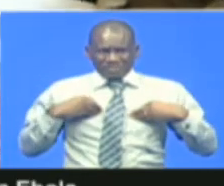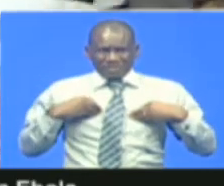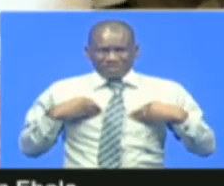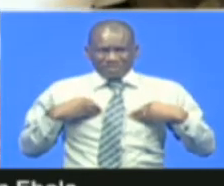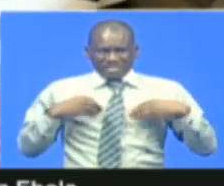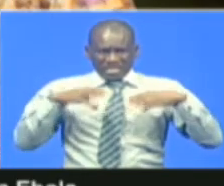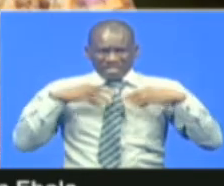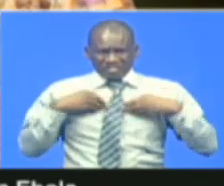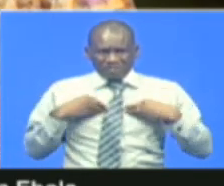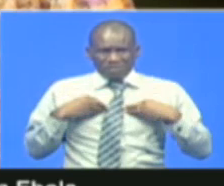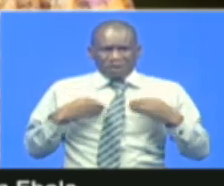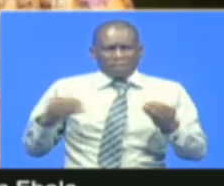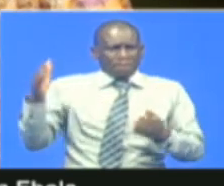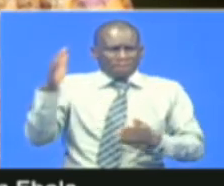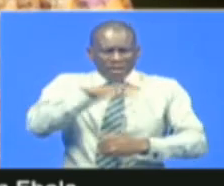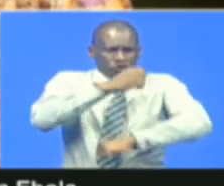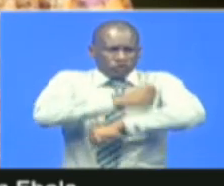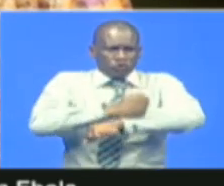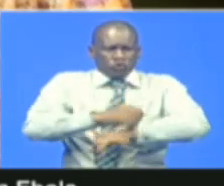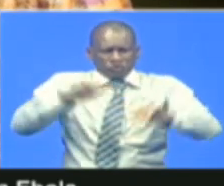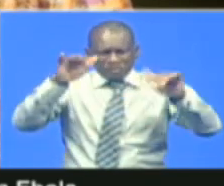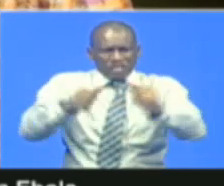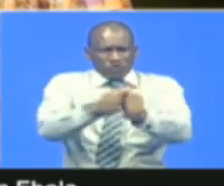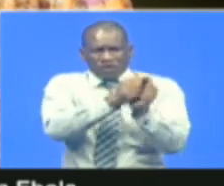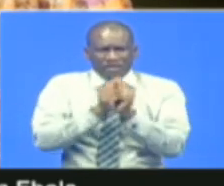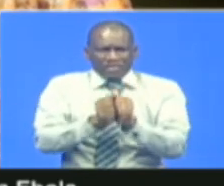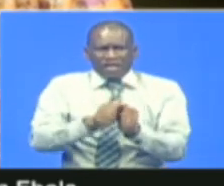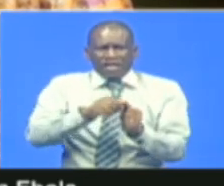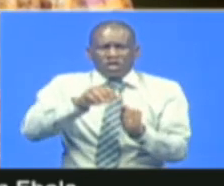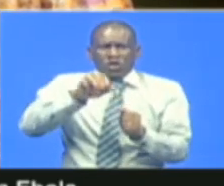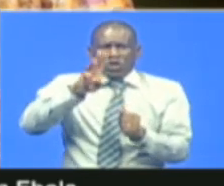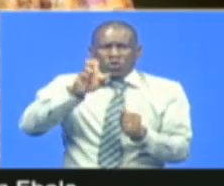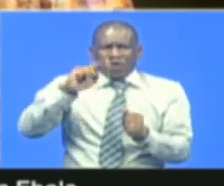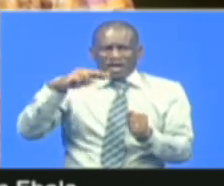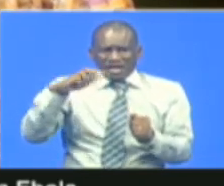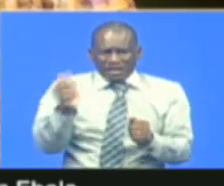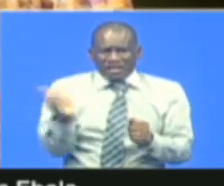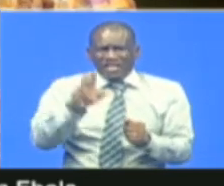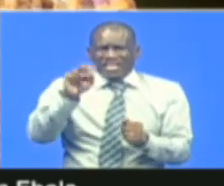kimasomo ili kubakia pamoja. Brenda Wanga, NTV.